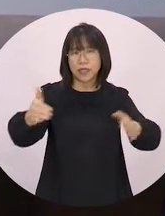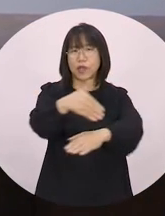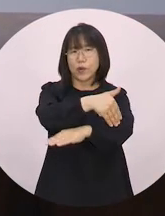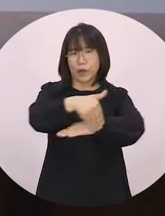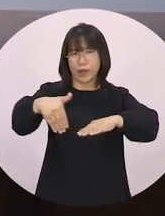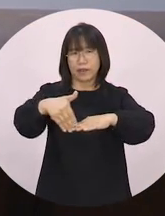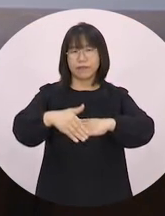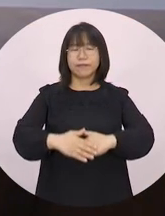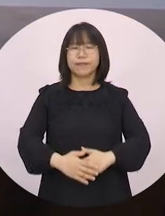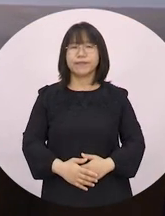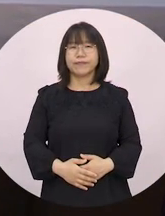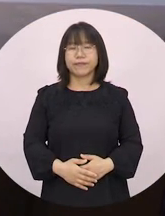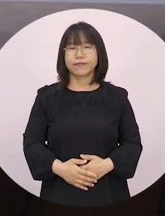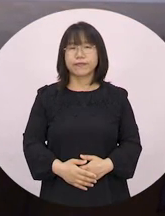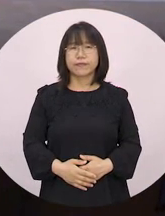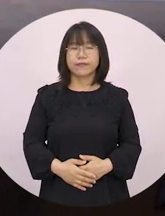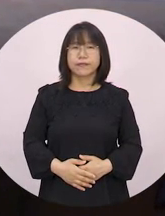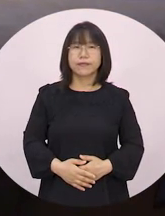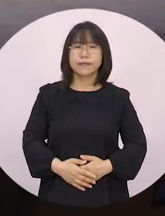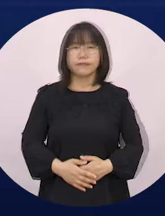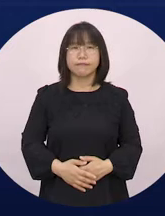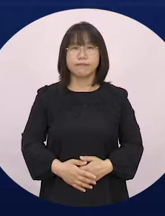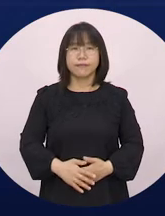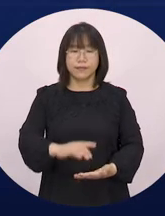사업을 실행할 예정입니다.